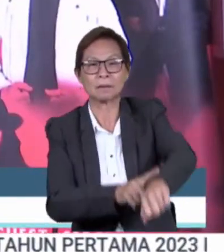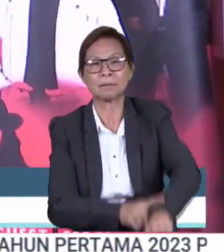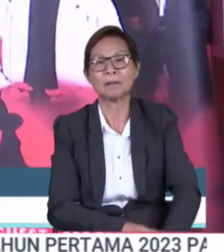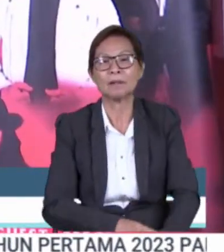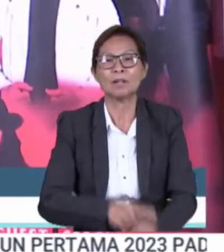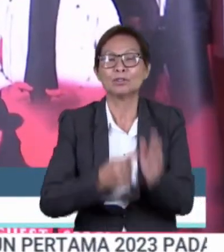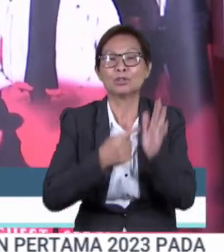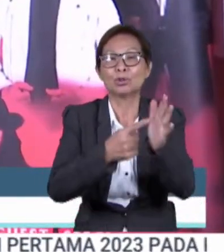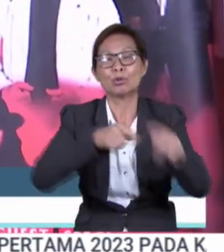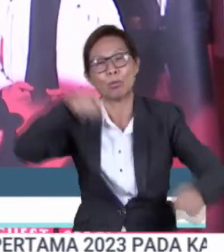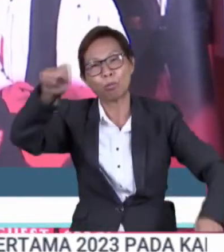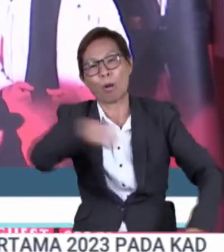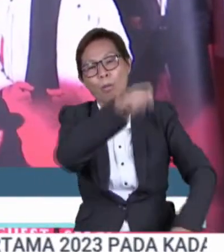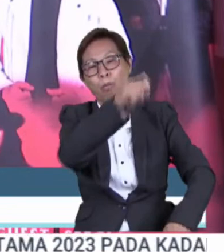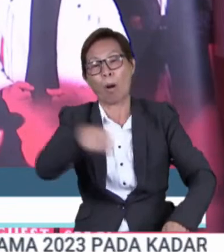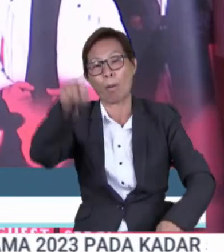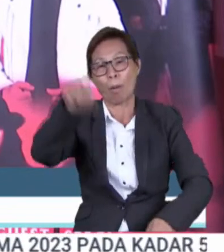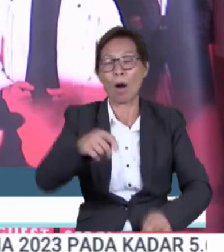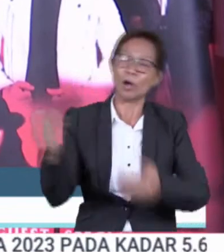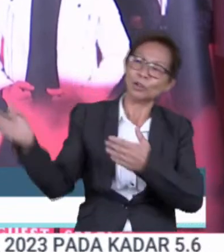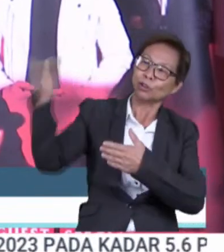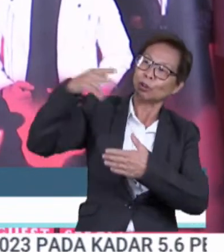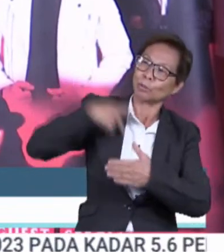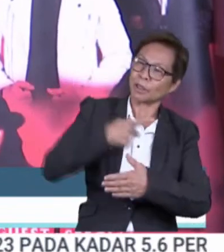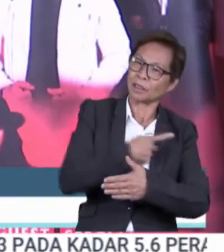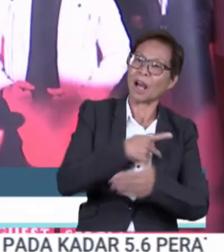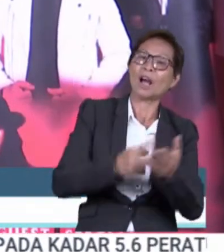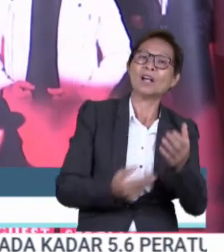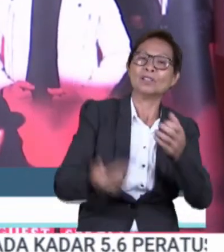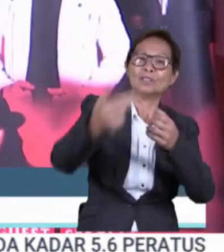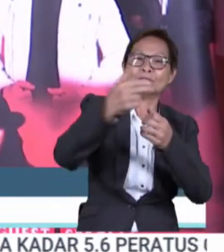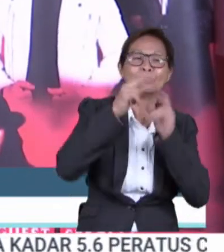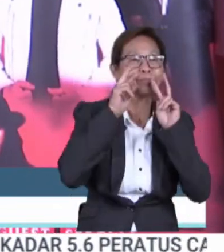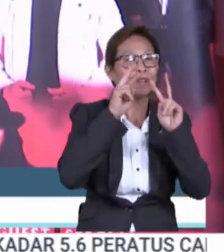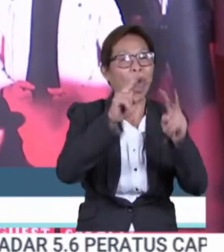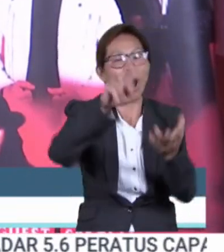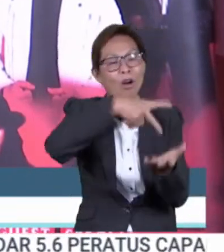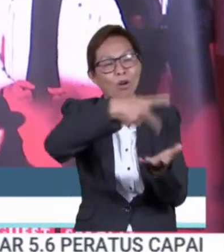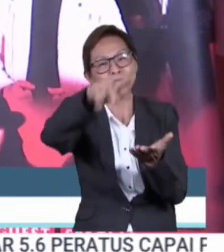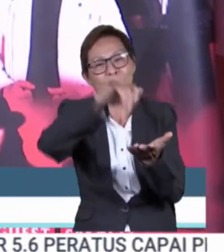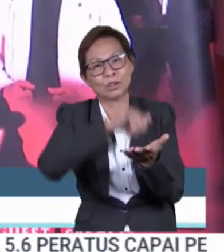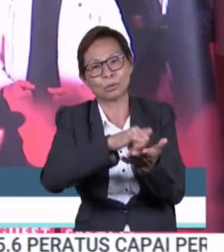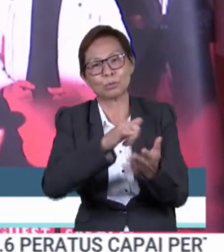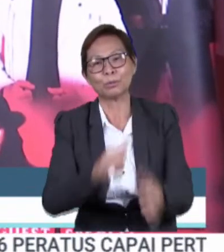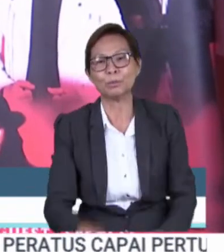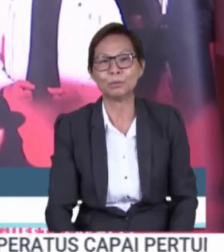persembahan Rockestra berbisa, jom kita serbu konsert berkenaan.